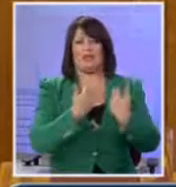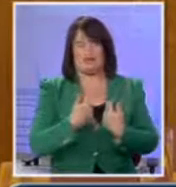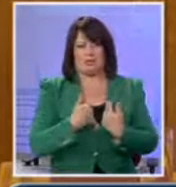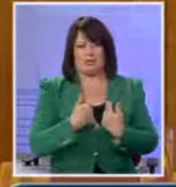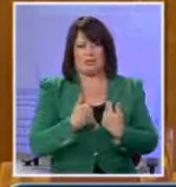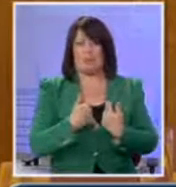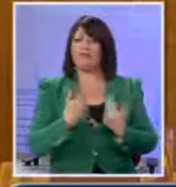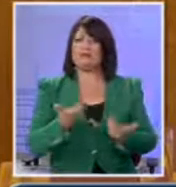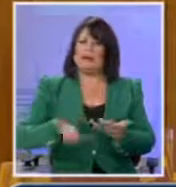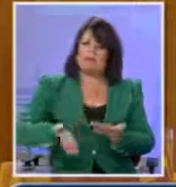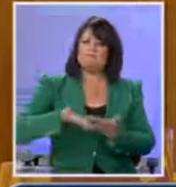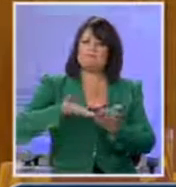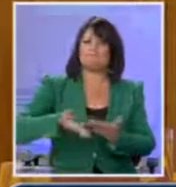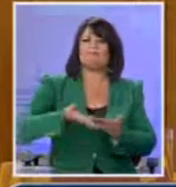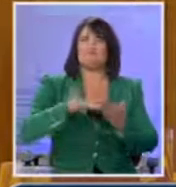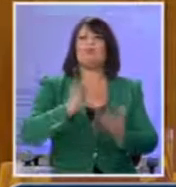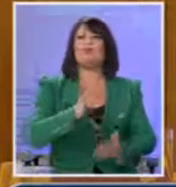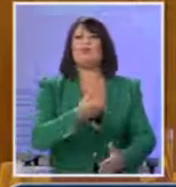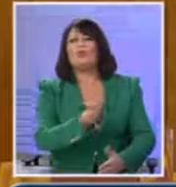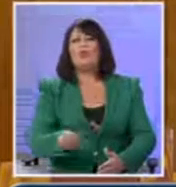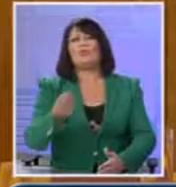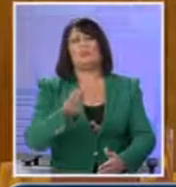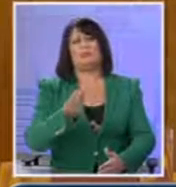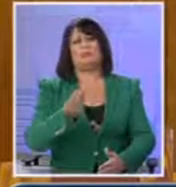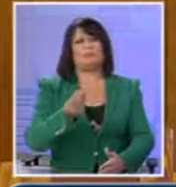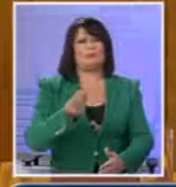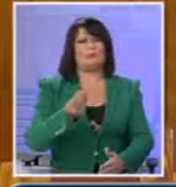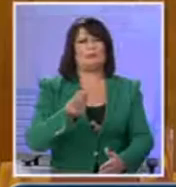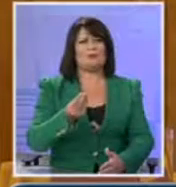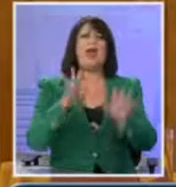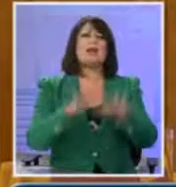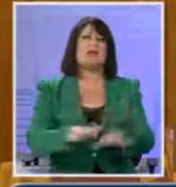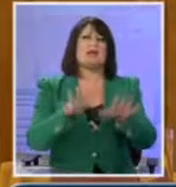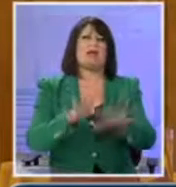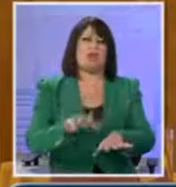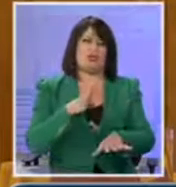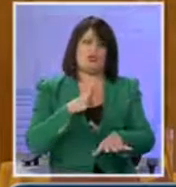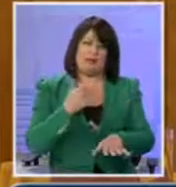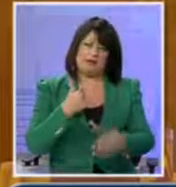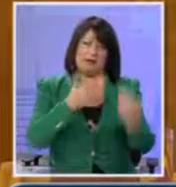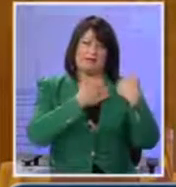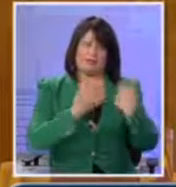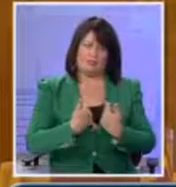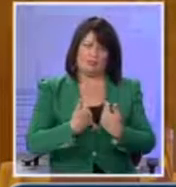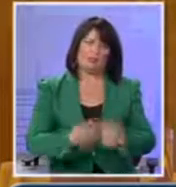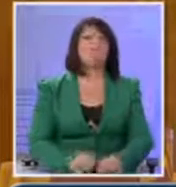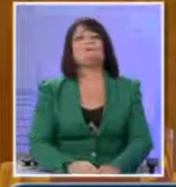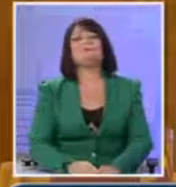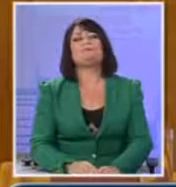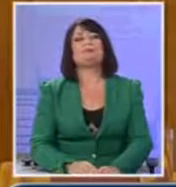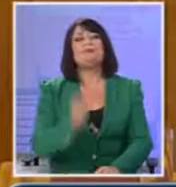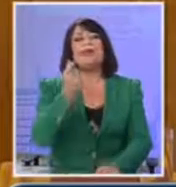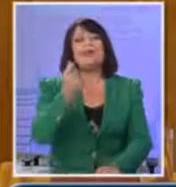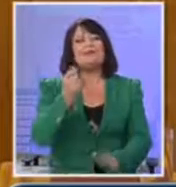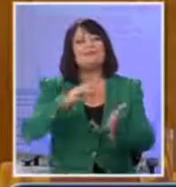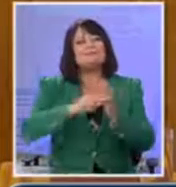η υποστήριξη όσο των δυνατών περισσότερων ανέργων. Με τους περιορισμένους φόρους που έχουμε